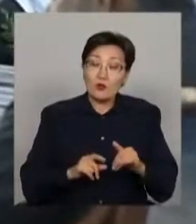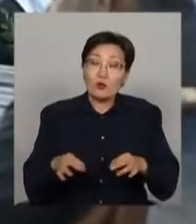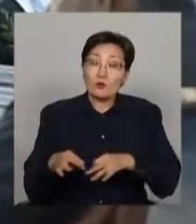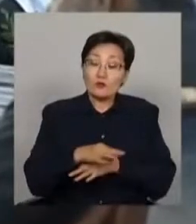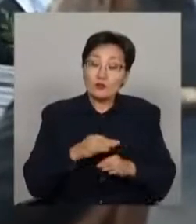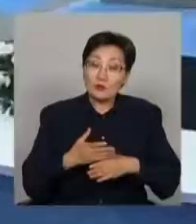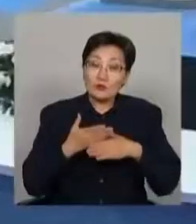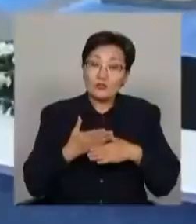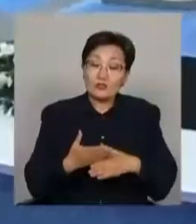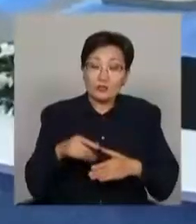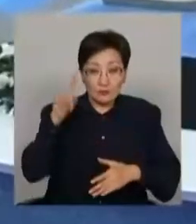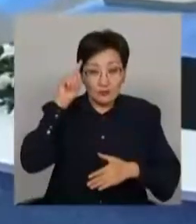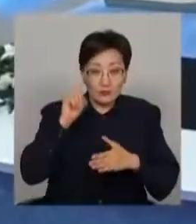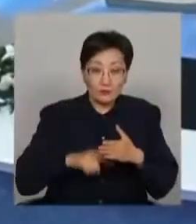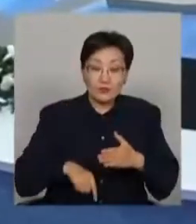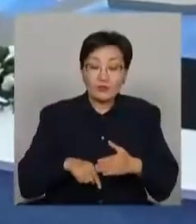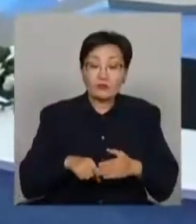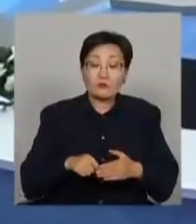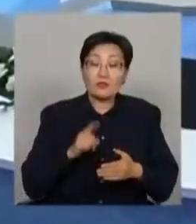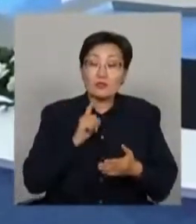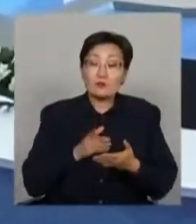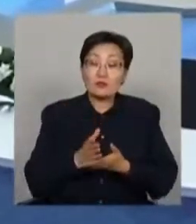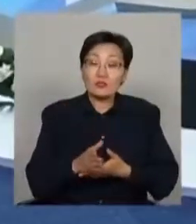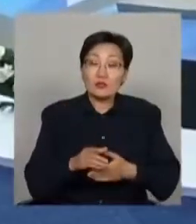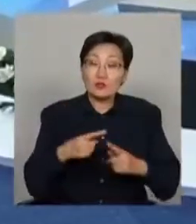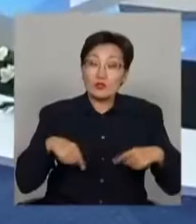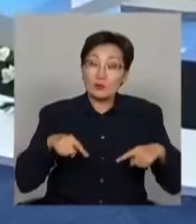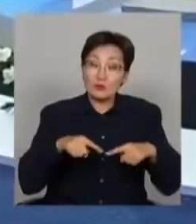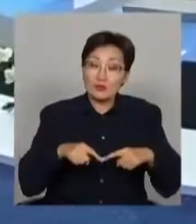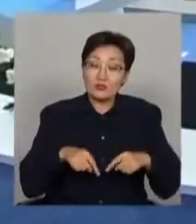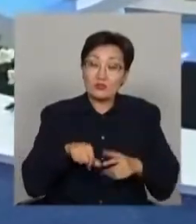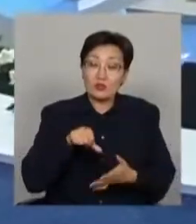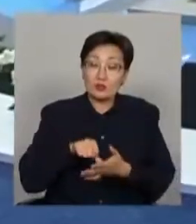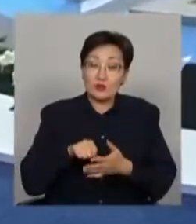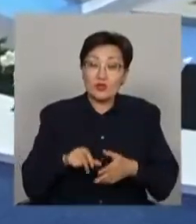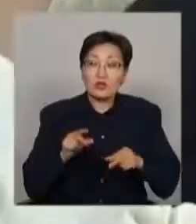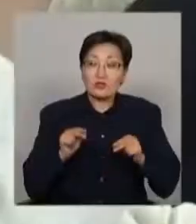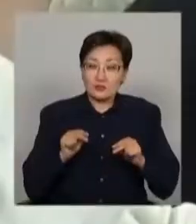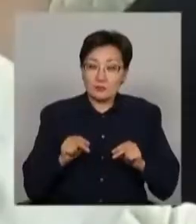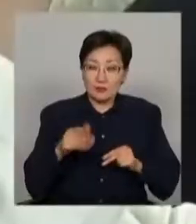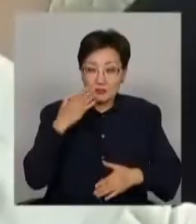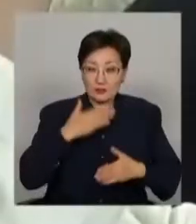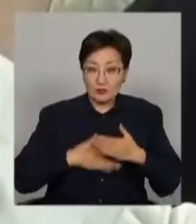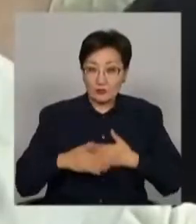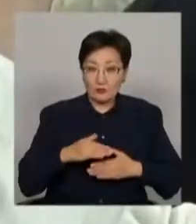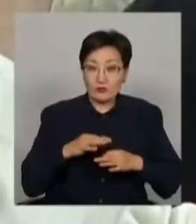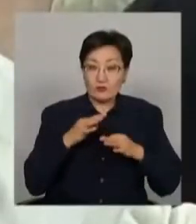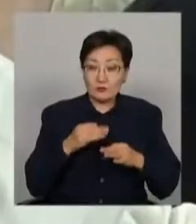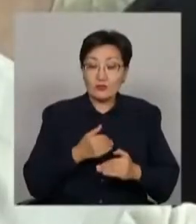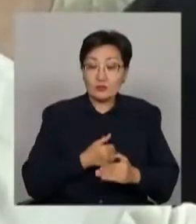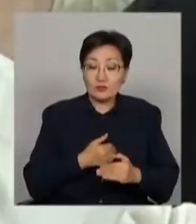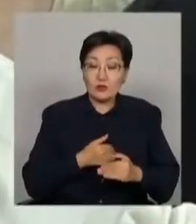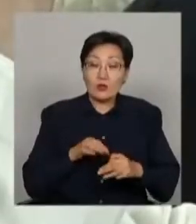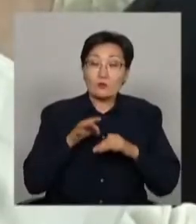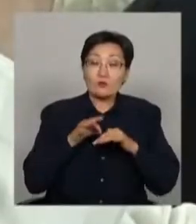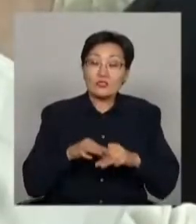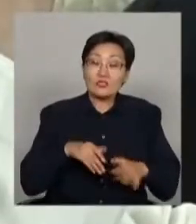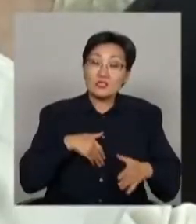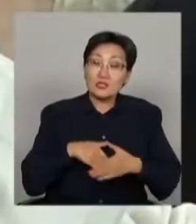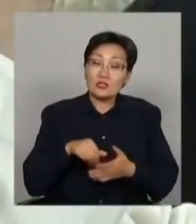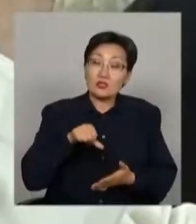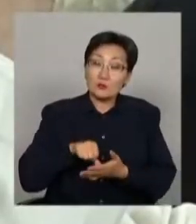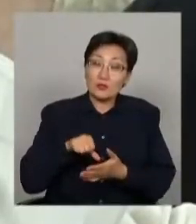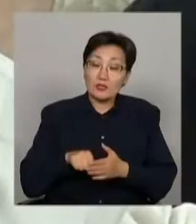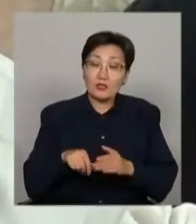қолдау көрсеткен саясаткерлер мен халықаралық ұйым өкілдеріне шынайы ризашылығымды білдіремін. Форумды өткізуге белсене